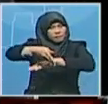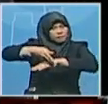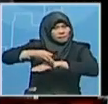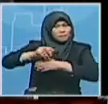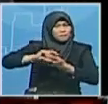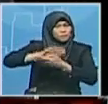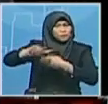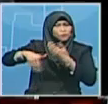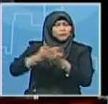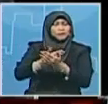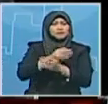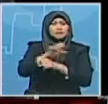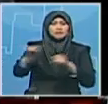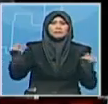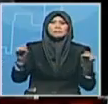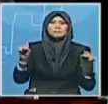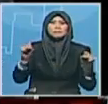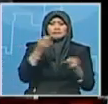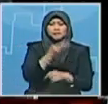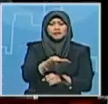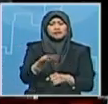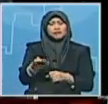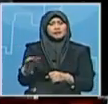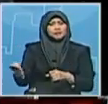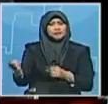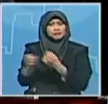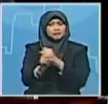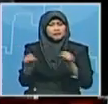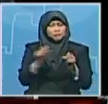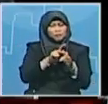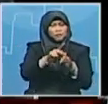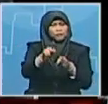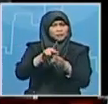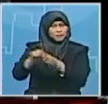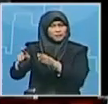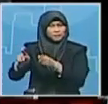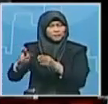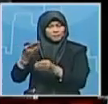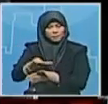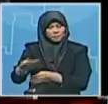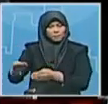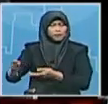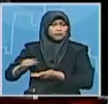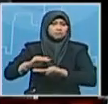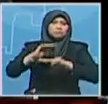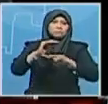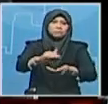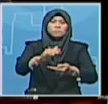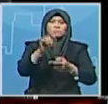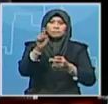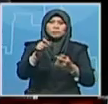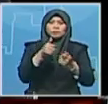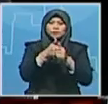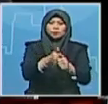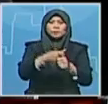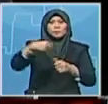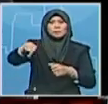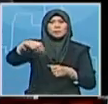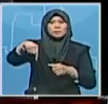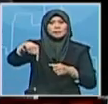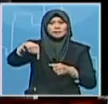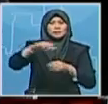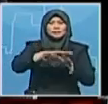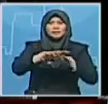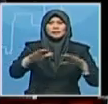contractors yang supply barang. Pastikan barang kita profesional dalam supply barang. Jangan ada piawai kena penuhi lah. Yalah, jangan